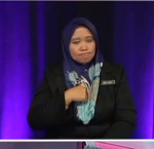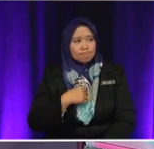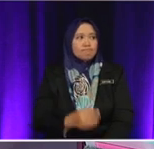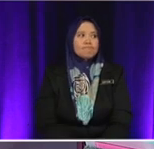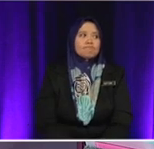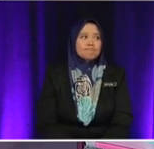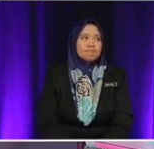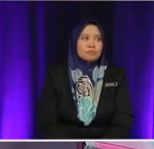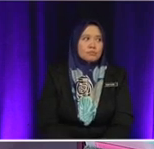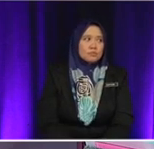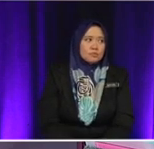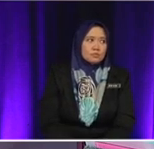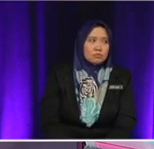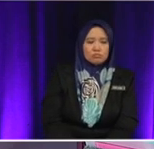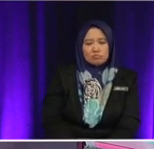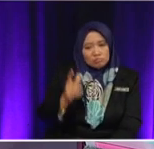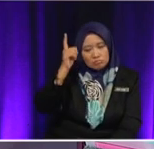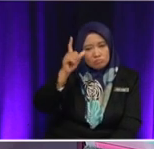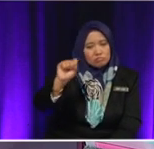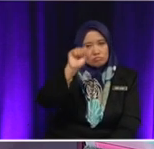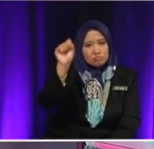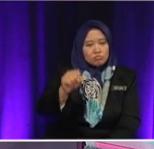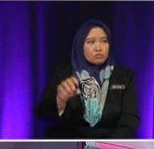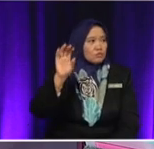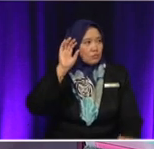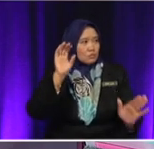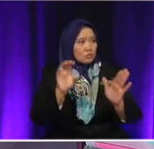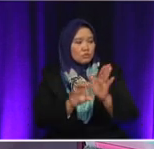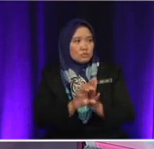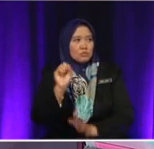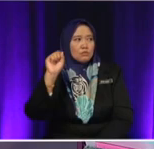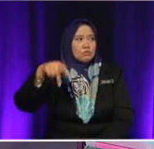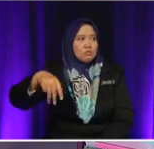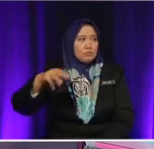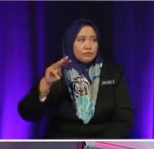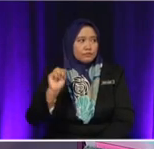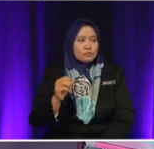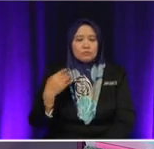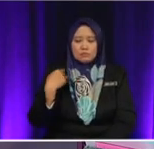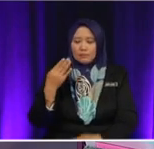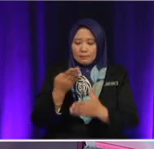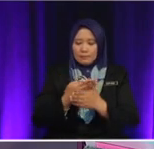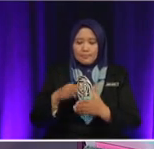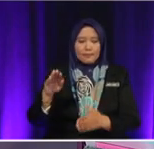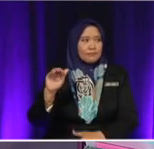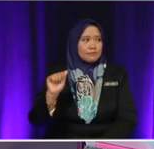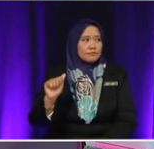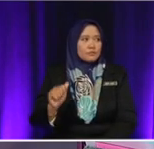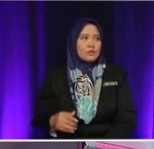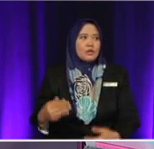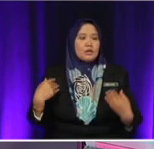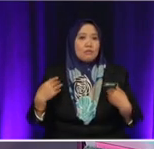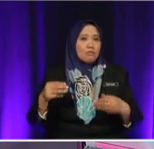masing-masing. Okey, kita tengok soalan contoh SPM yang mana bahagian A sebenarnya yang kita maklumkan tadi tentang